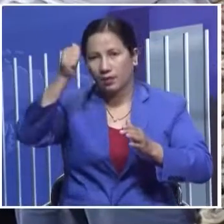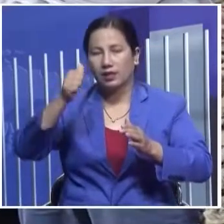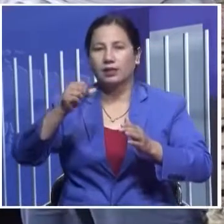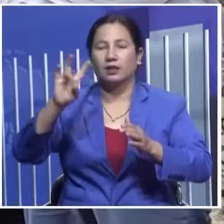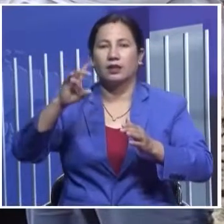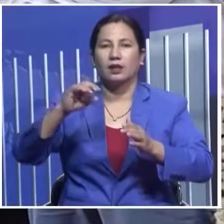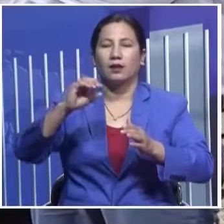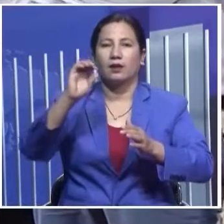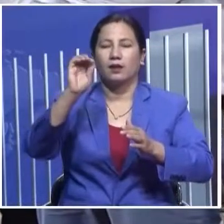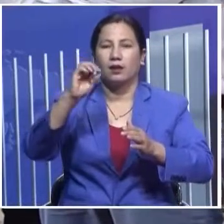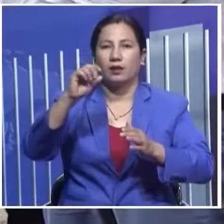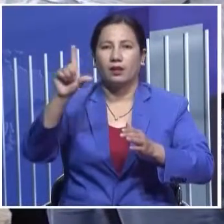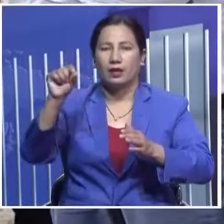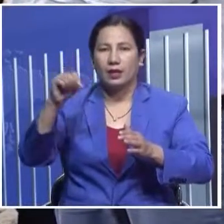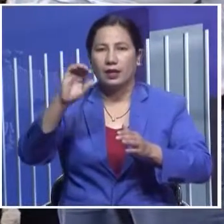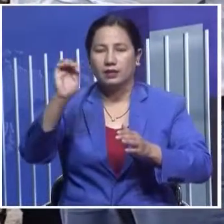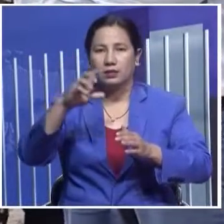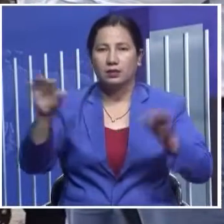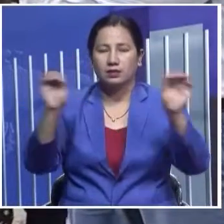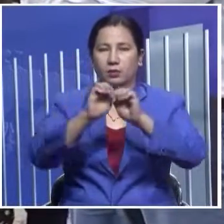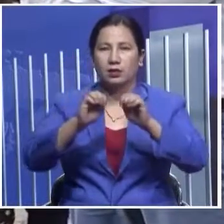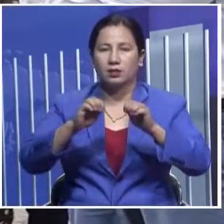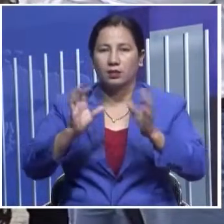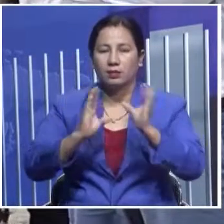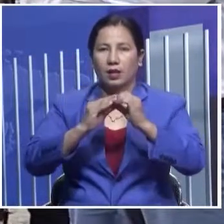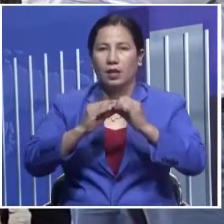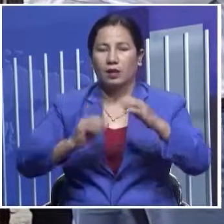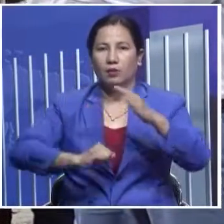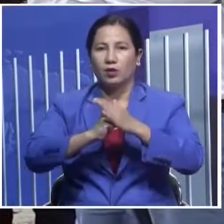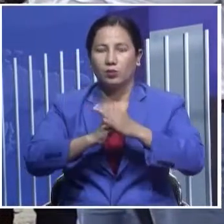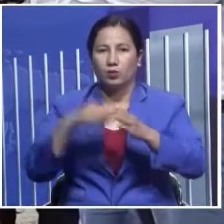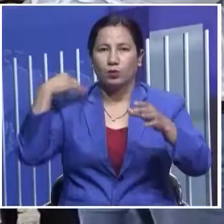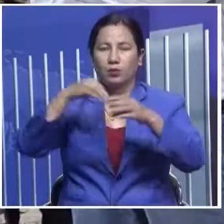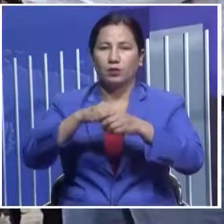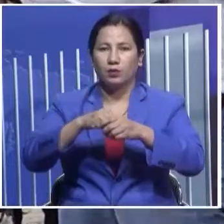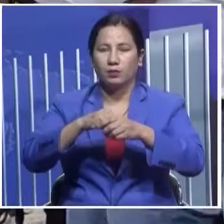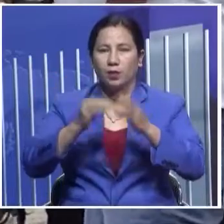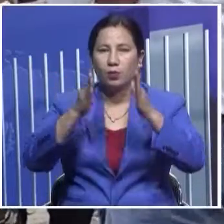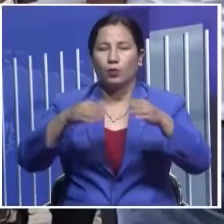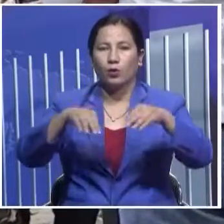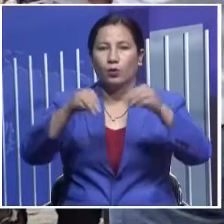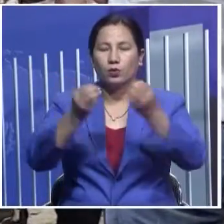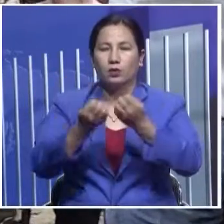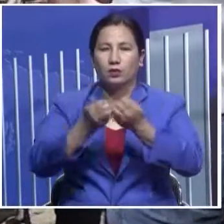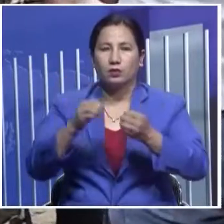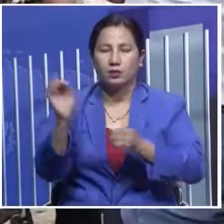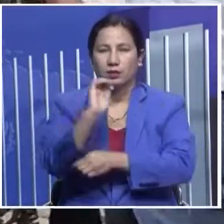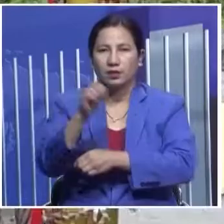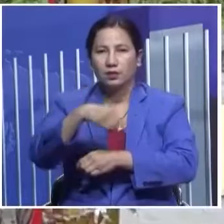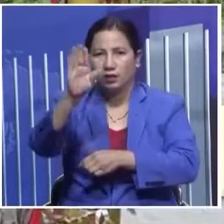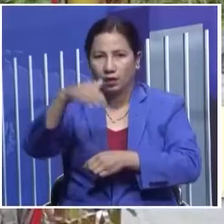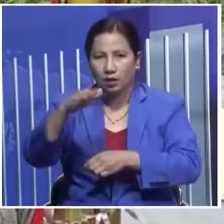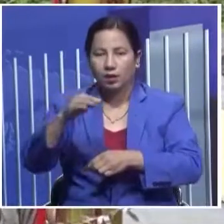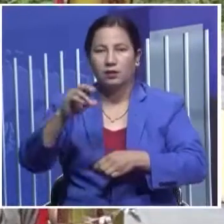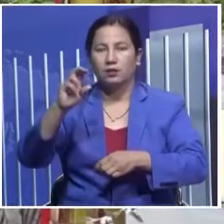डिएम आशिष चौहान तथा सम्बन्धित पालिका प्रमुखहरूको उपस्थितिमा पुल उद्घाटन गरिएको थियो। नागरिकको सहज आवागमन र